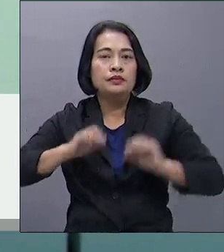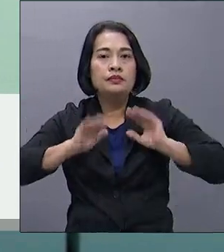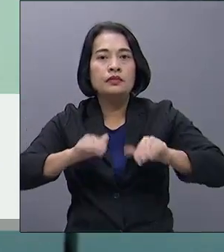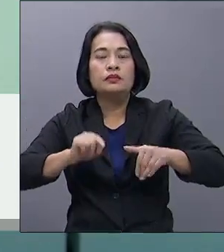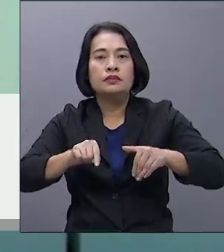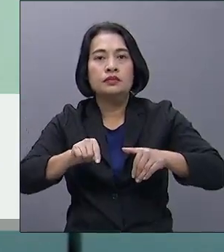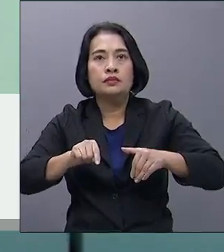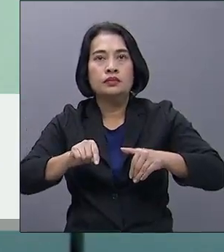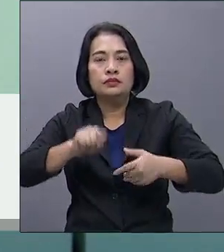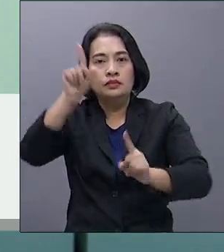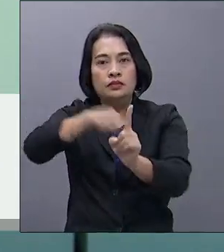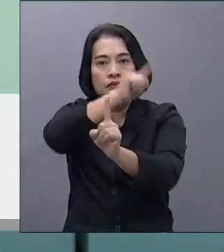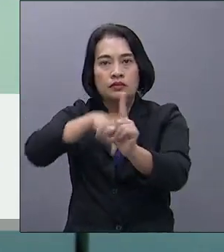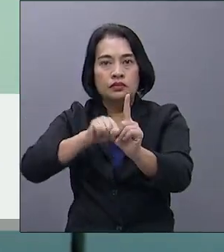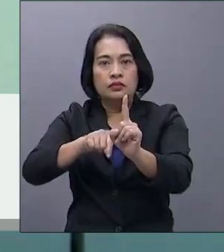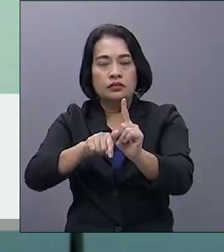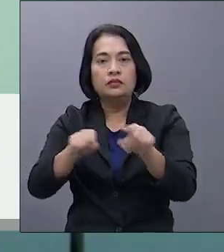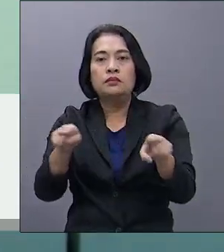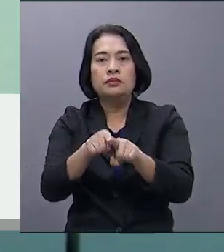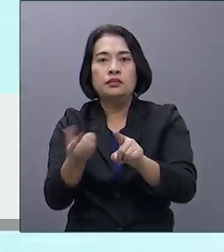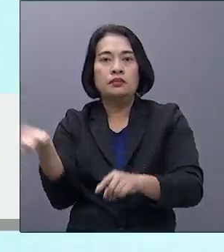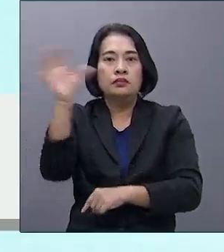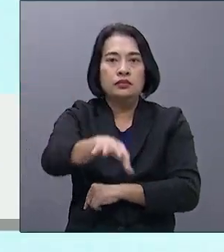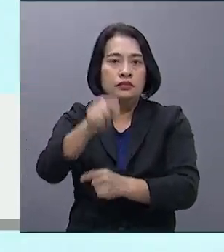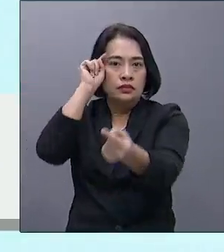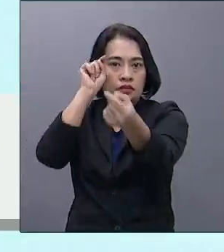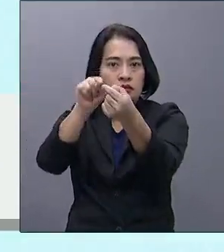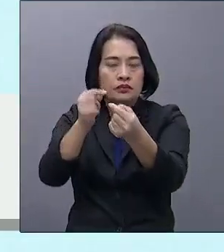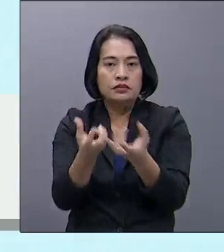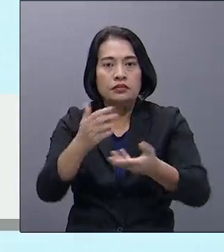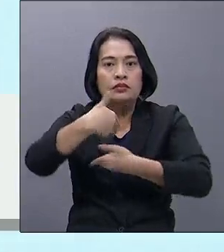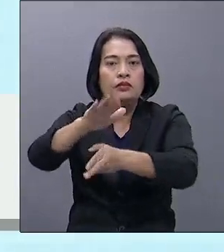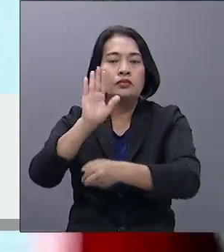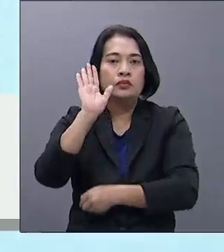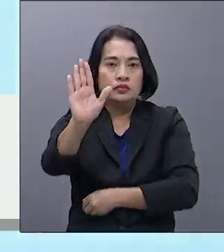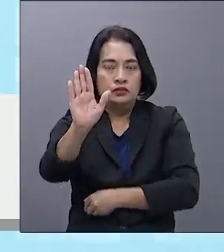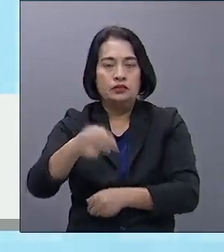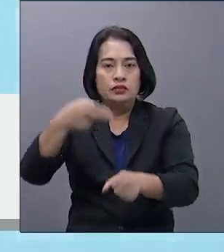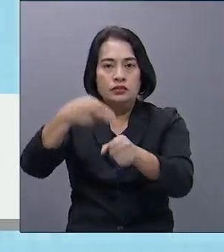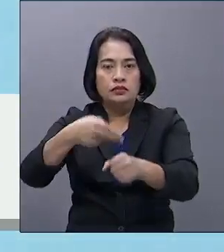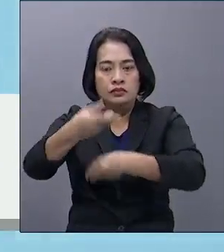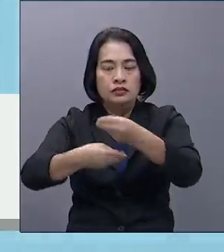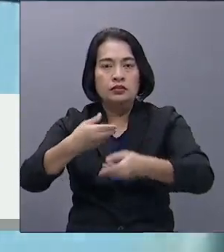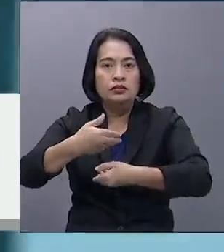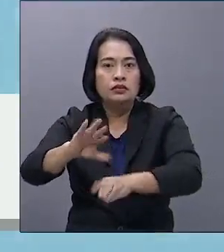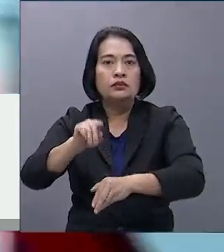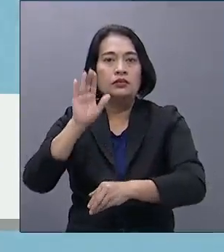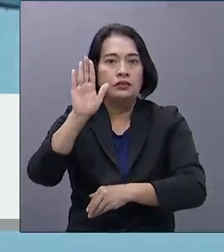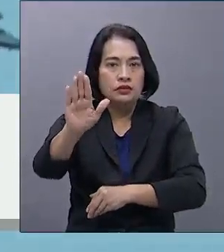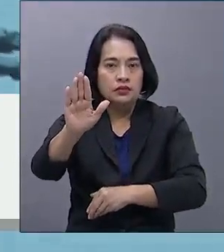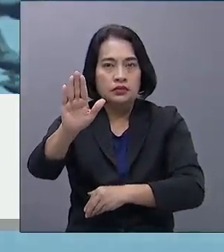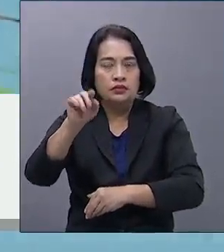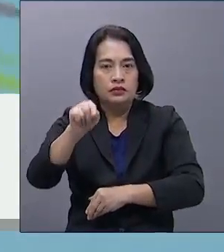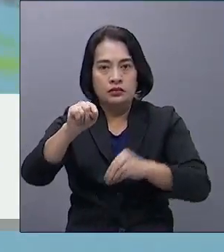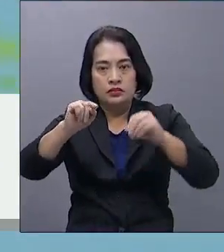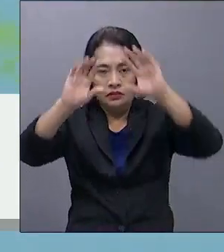นะคะที่เพิ่มมาตรการคว่ำบาตรพุ่งเป้าไปที่การห้ามส่งออกหรือจำหน่ายน้ำมันเชื้อเพลิงอากาศยานให้กับรัฐบาลทห